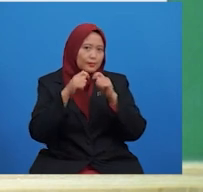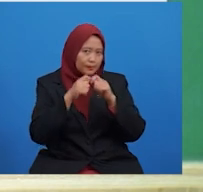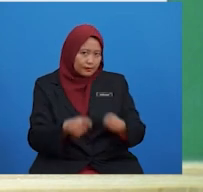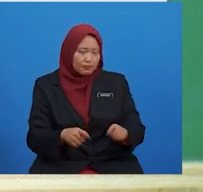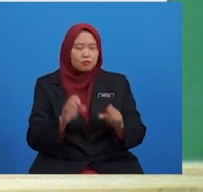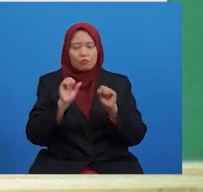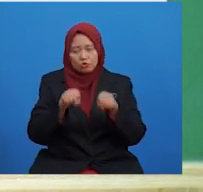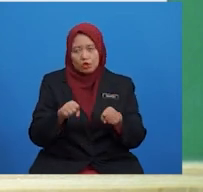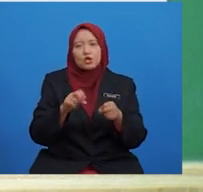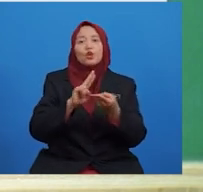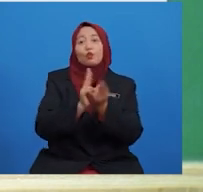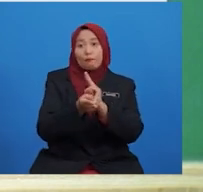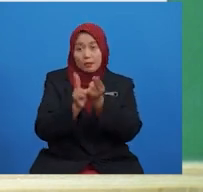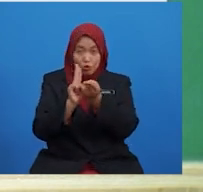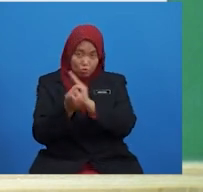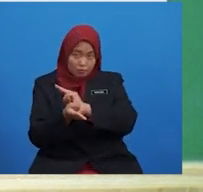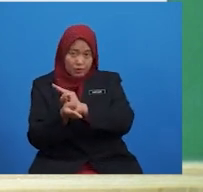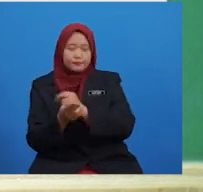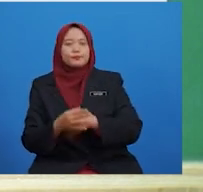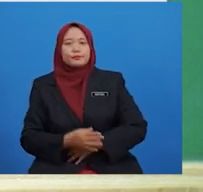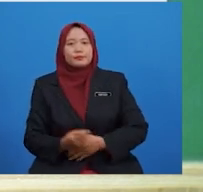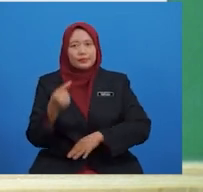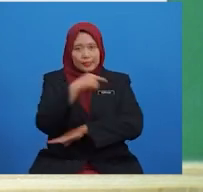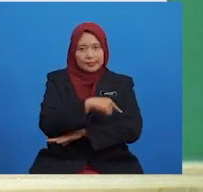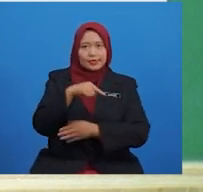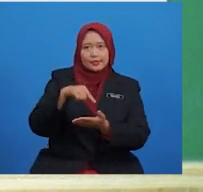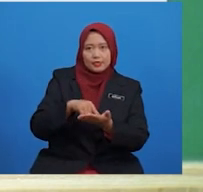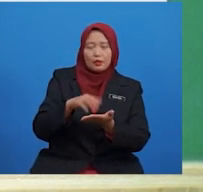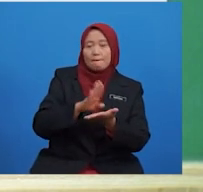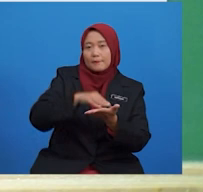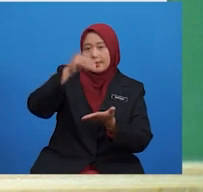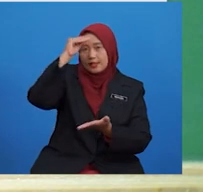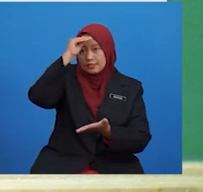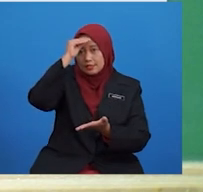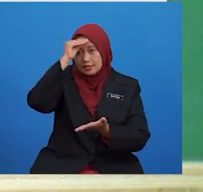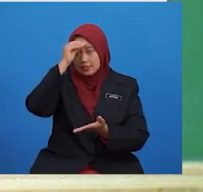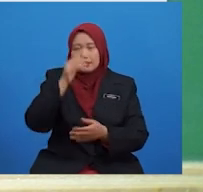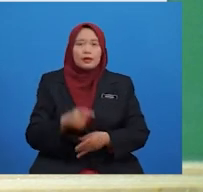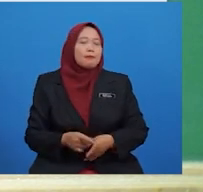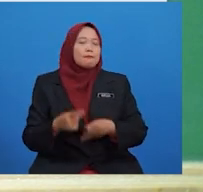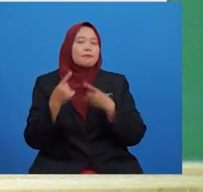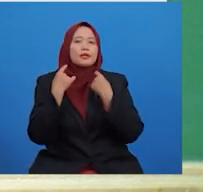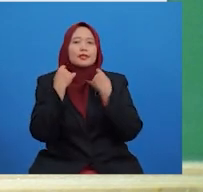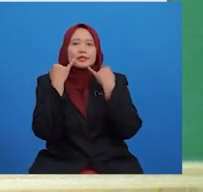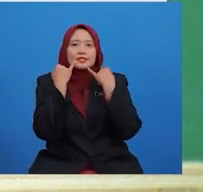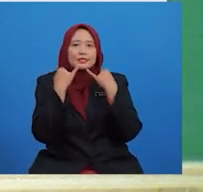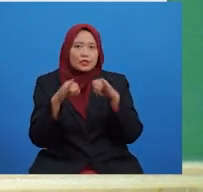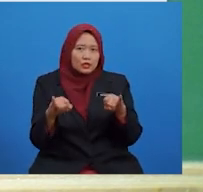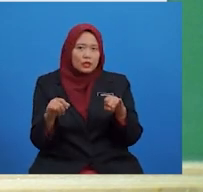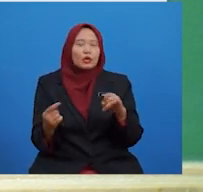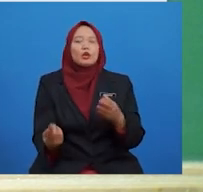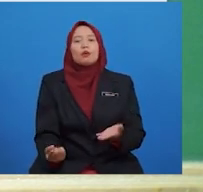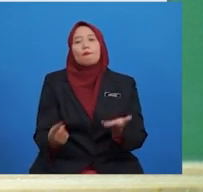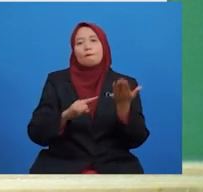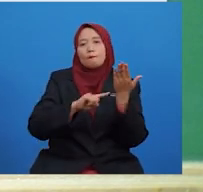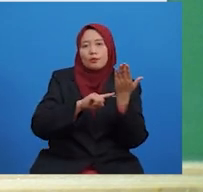ini, kita akan belajar mengenai pengisytiharan, permulaan dan penetapan nilai